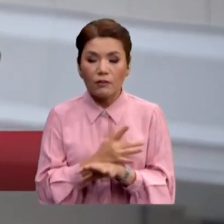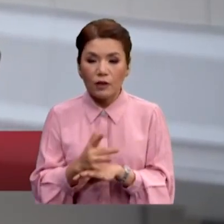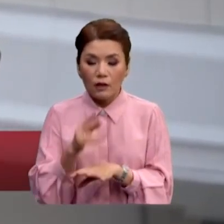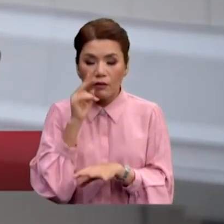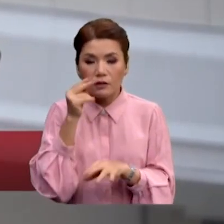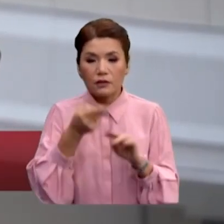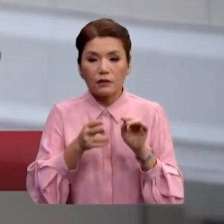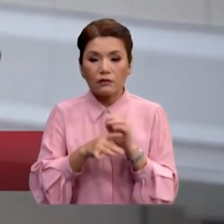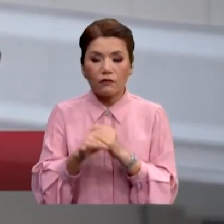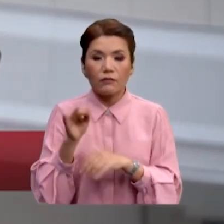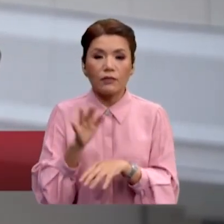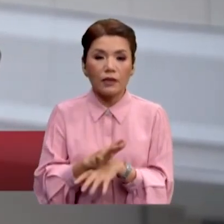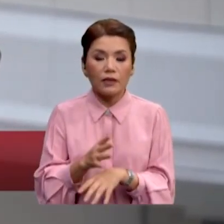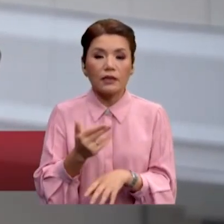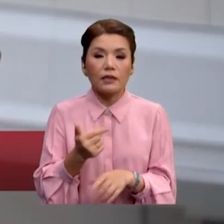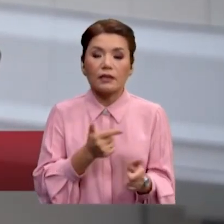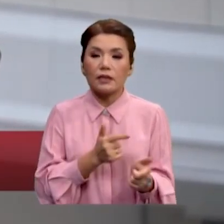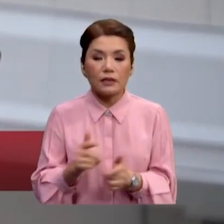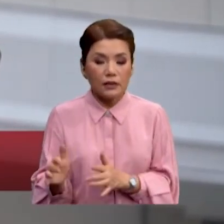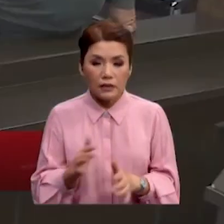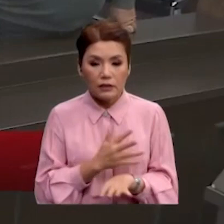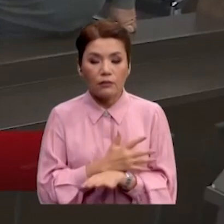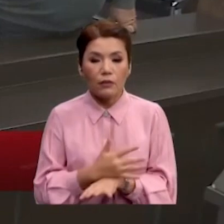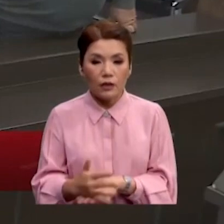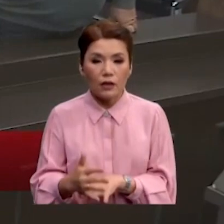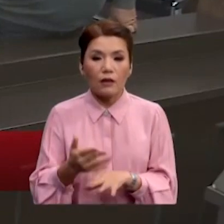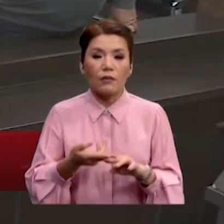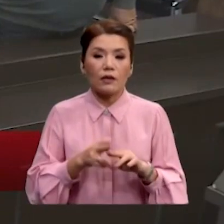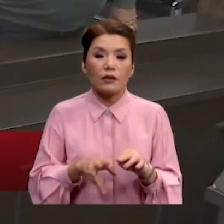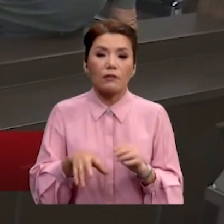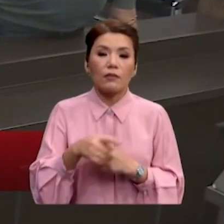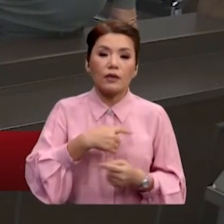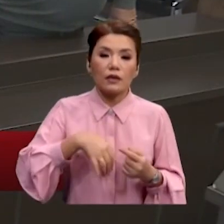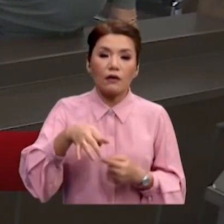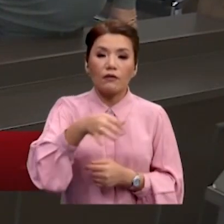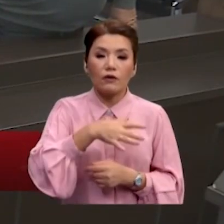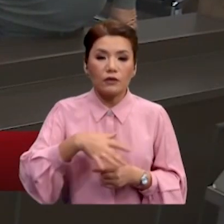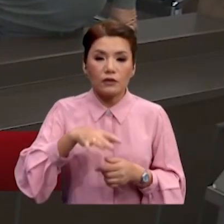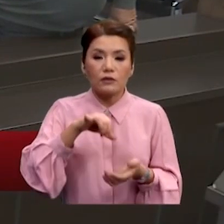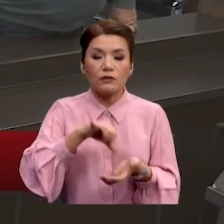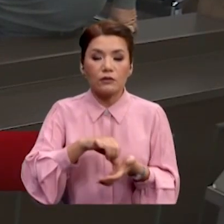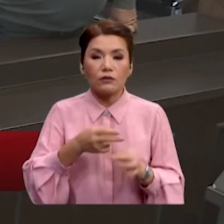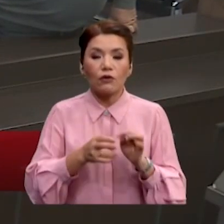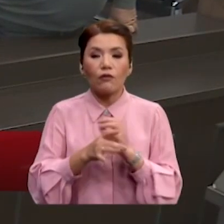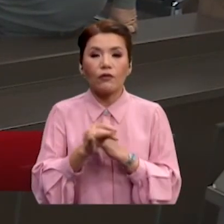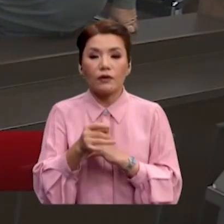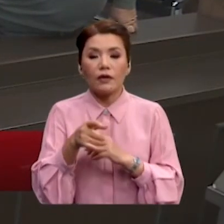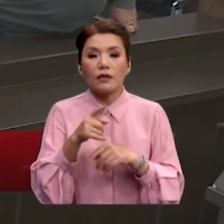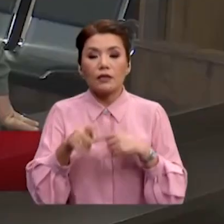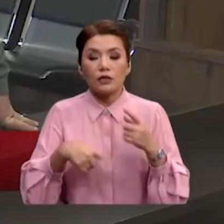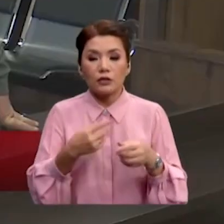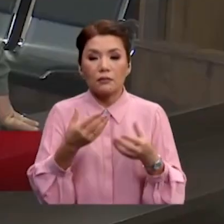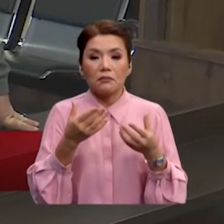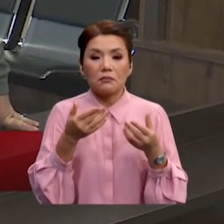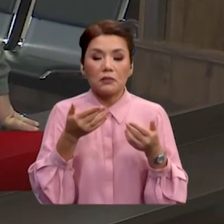гособвинитель с таким приговором не согласились. Апелляционная коллегия областного суда посчитала прежний приговор слишком мягким.